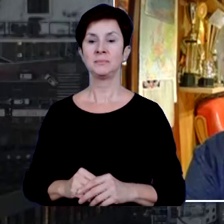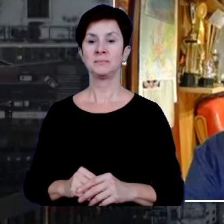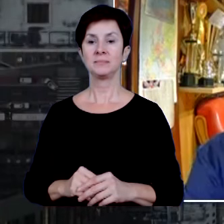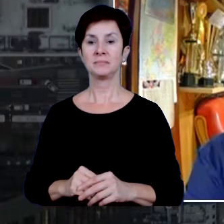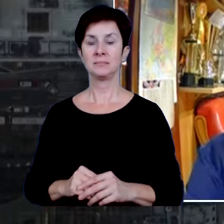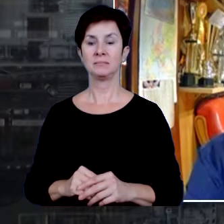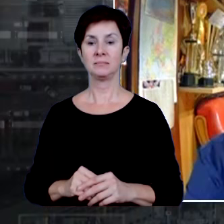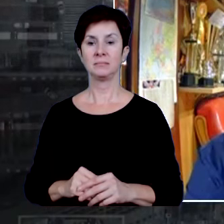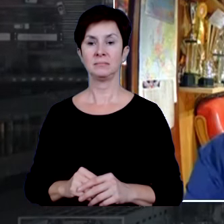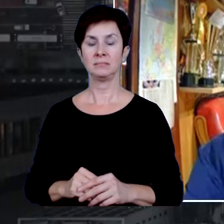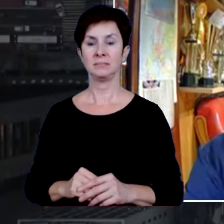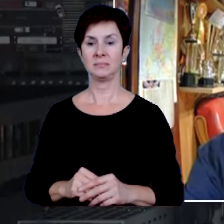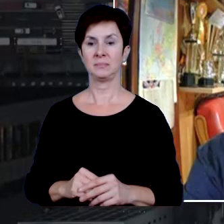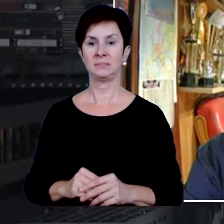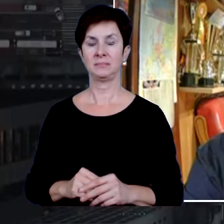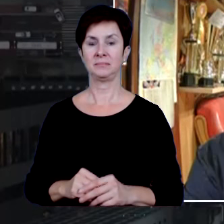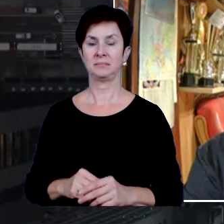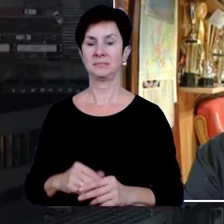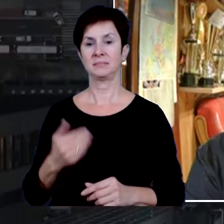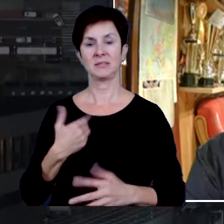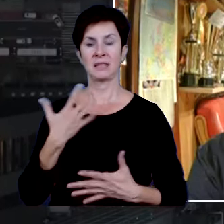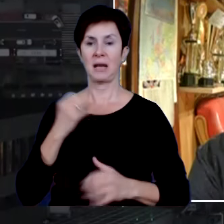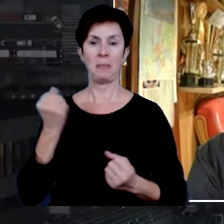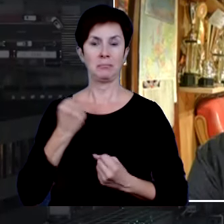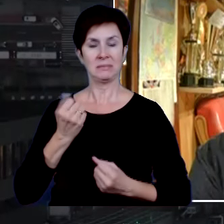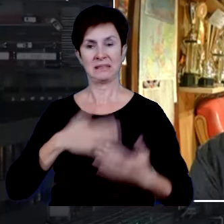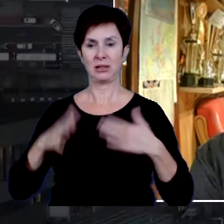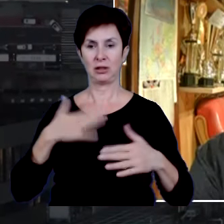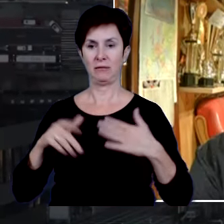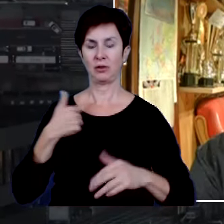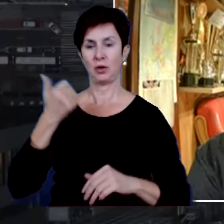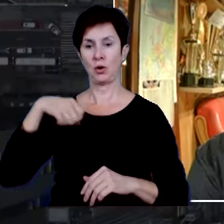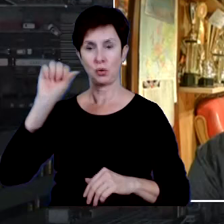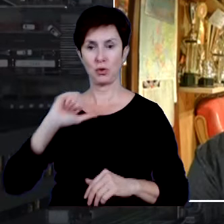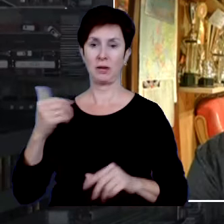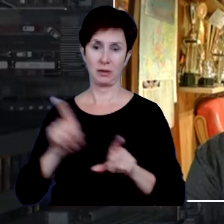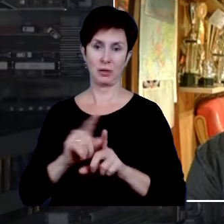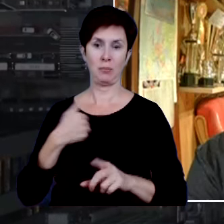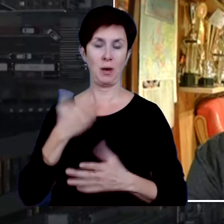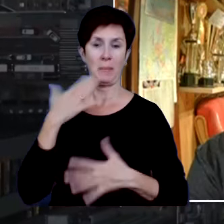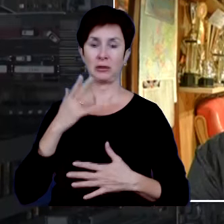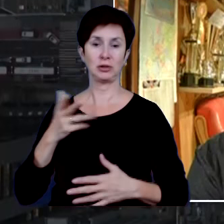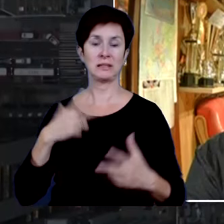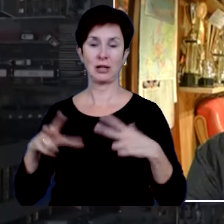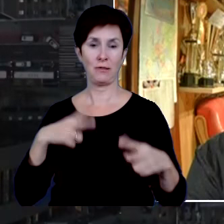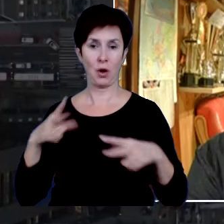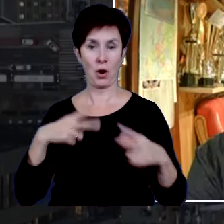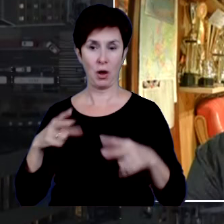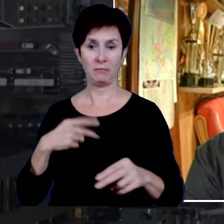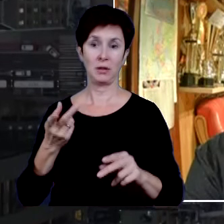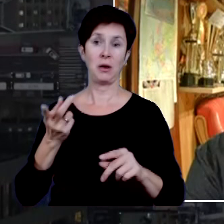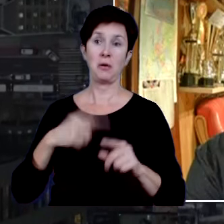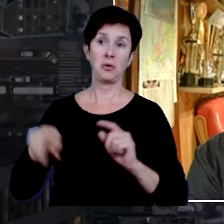Ja jestem najbardziej zadowolona i chcę powiedzieć, że rok temu również byłam bardzo zadowolona, choć niektórzy mówili, że wynik